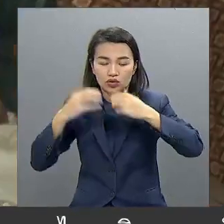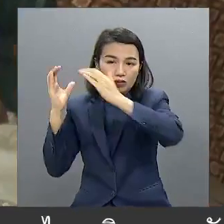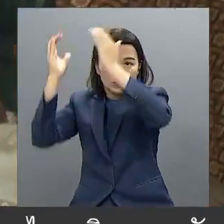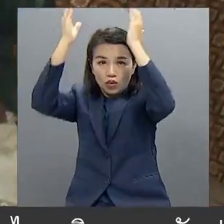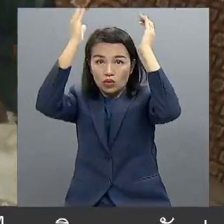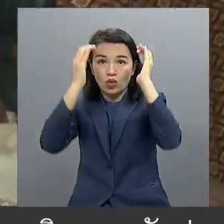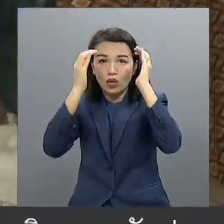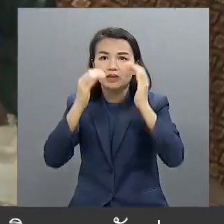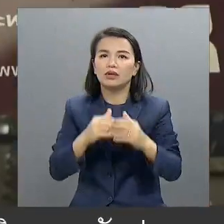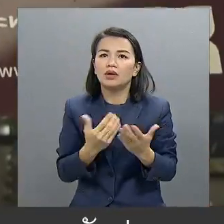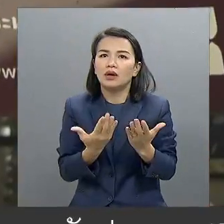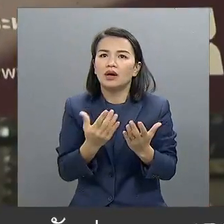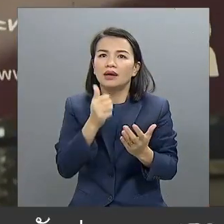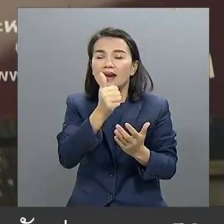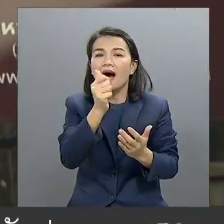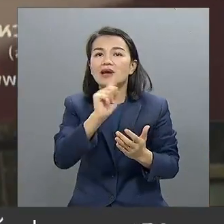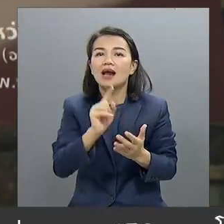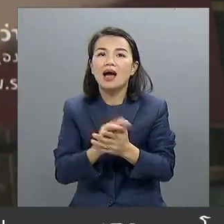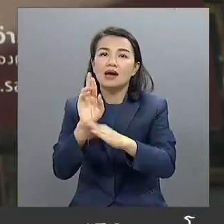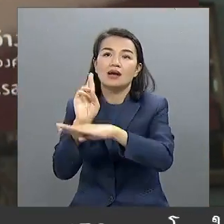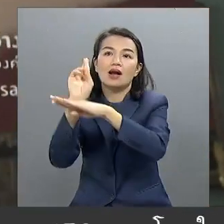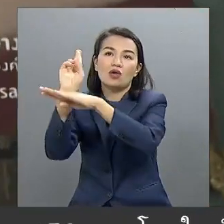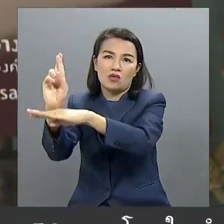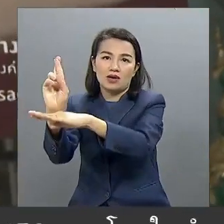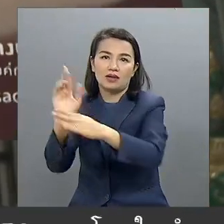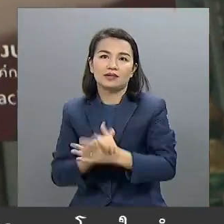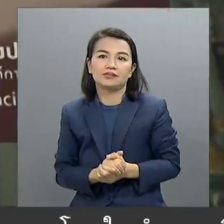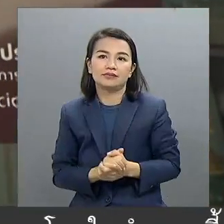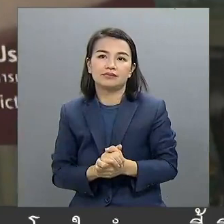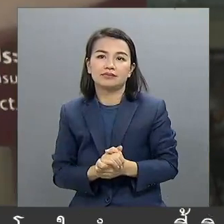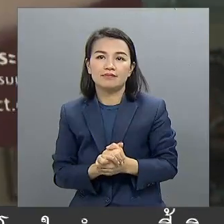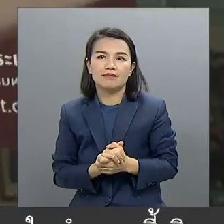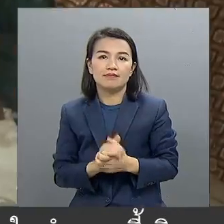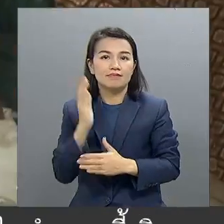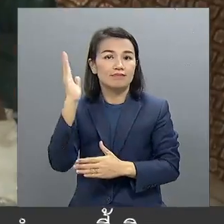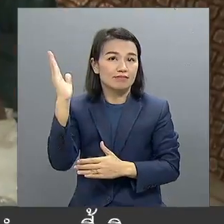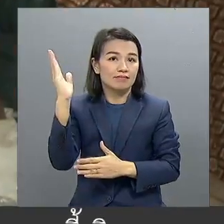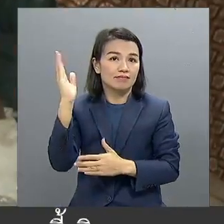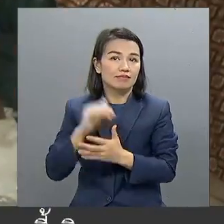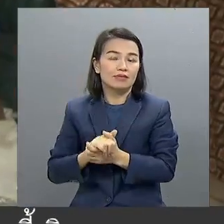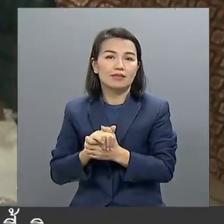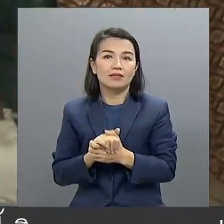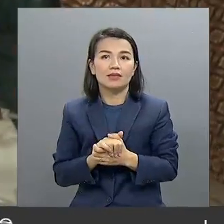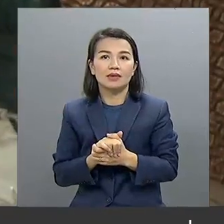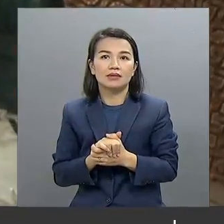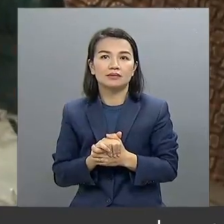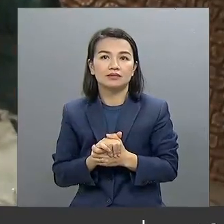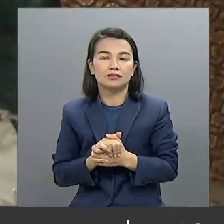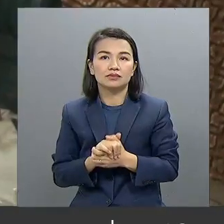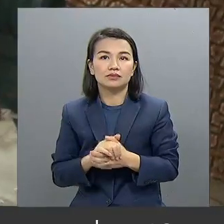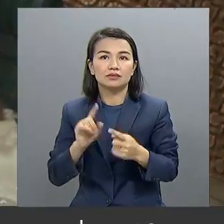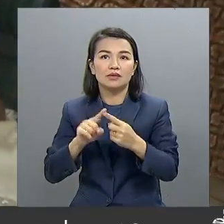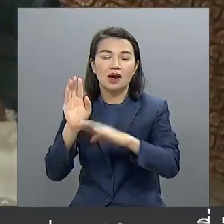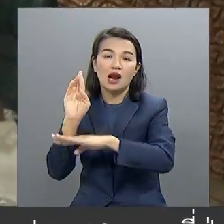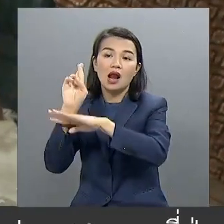่ะได้รองวัน ได้รวของเขต